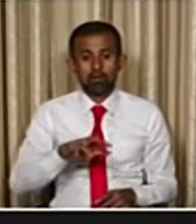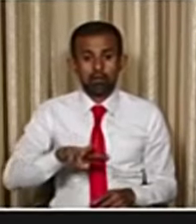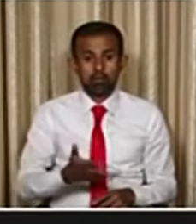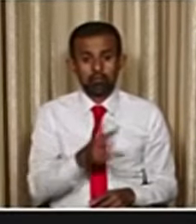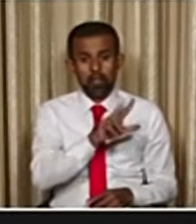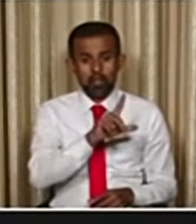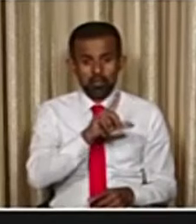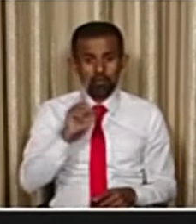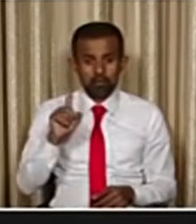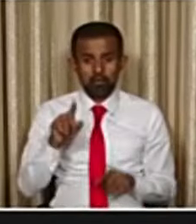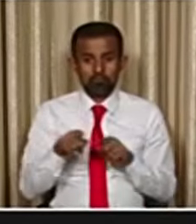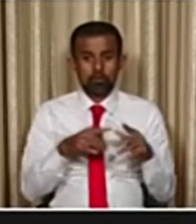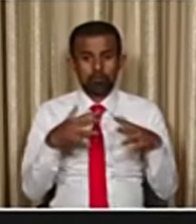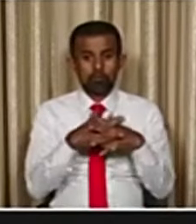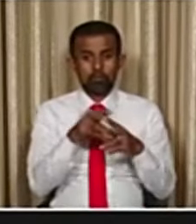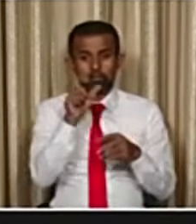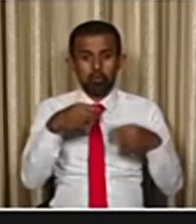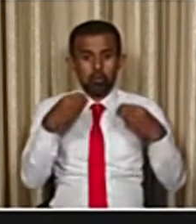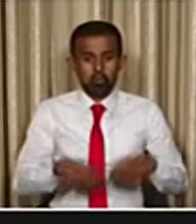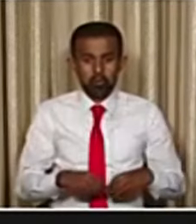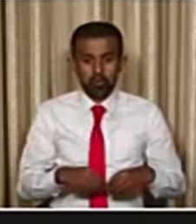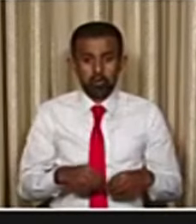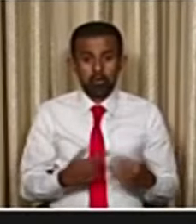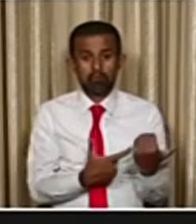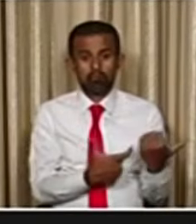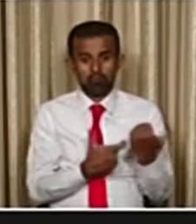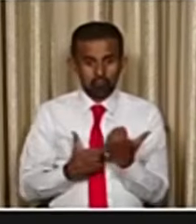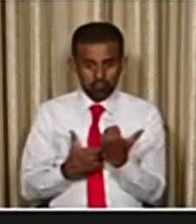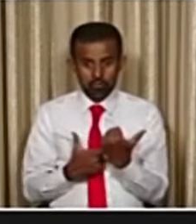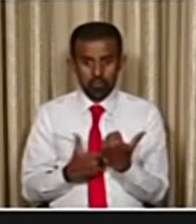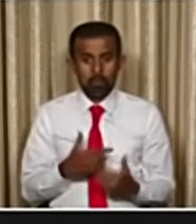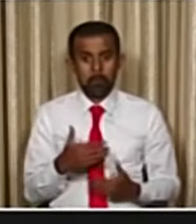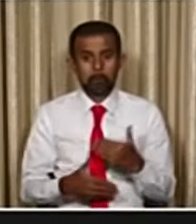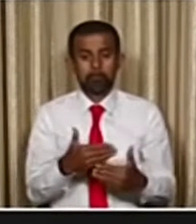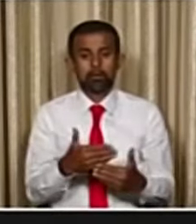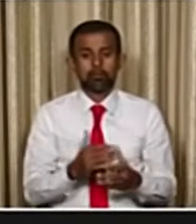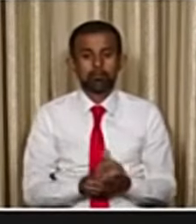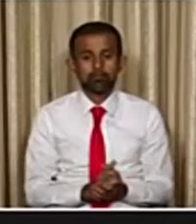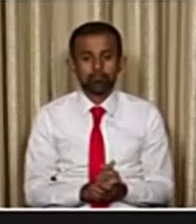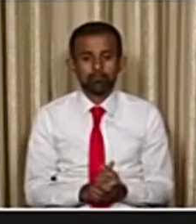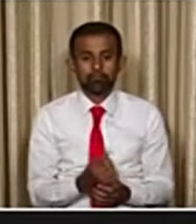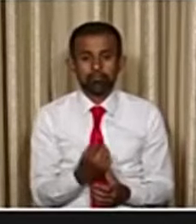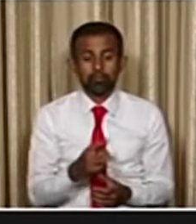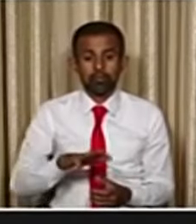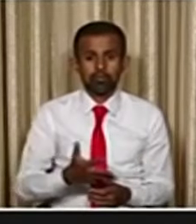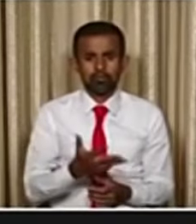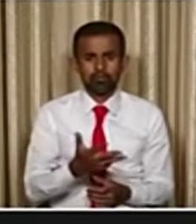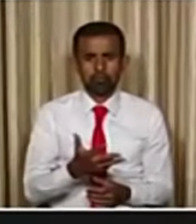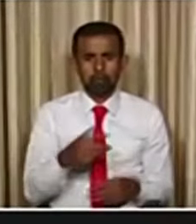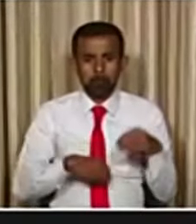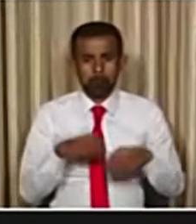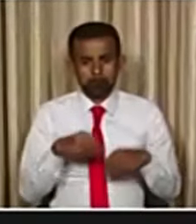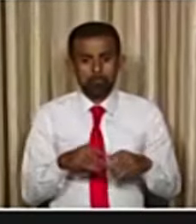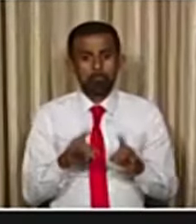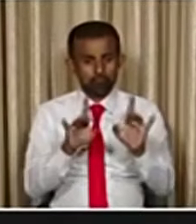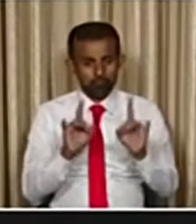1971 එකේ එහෙම විශ්වාස කළා විජේවීර පෙරදුනාට පස්සේ ආයුධ අතට අරගෙන මේ අය ක්‍රියාත්මක වුණා. ඊට පස්සේ 1987 ඒ මැතිවරණයත්